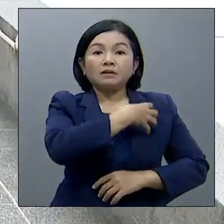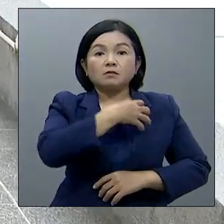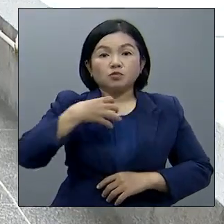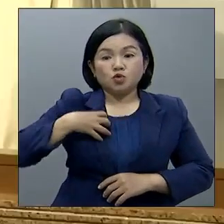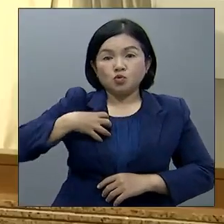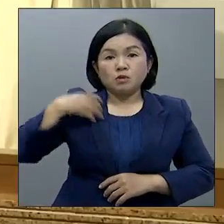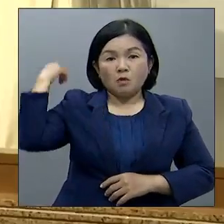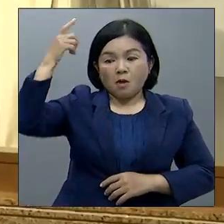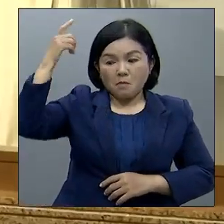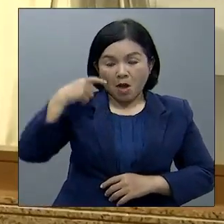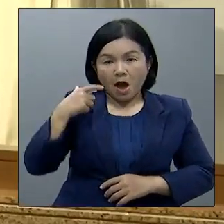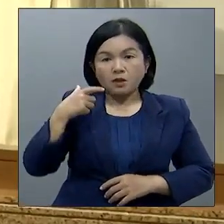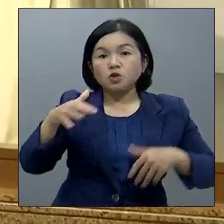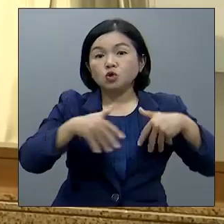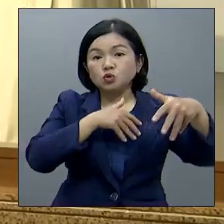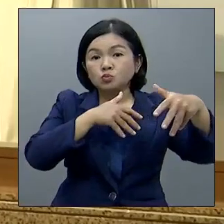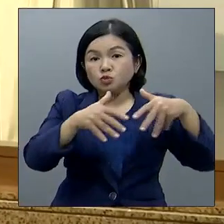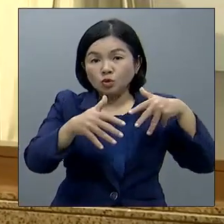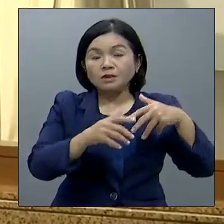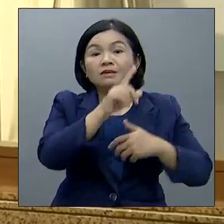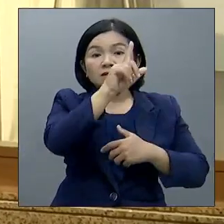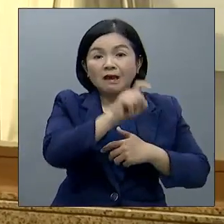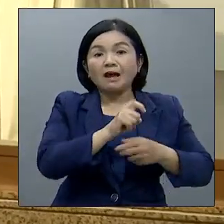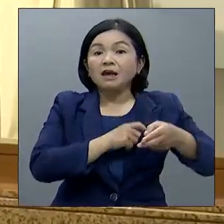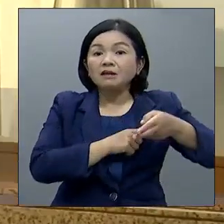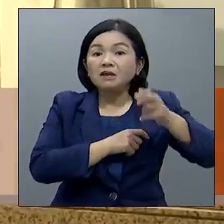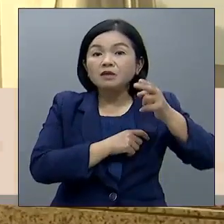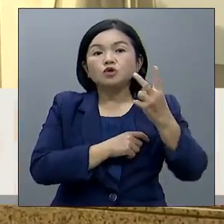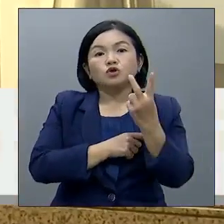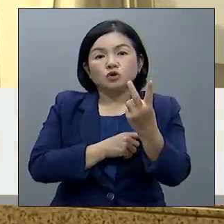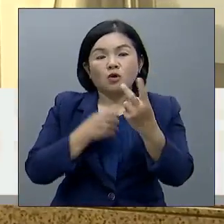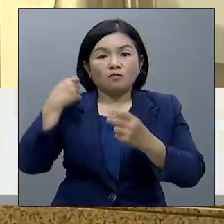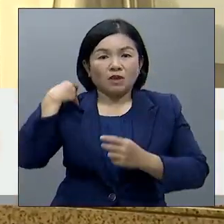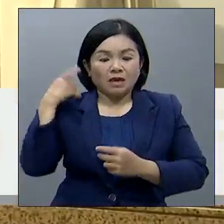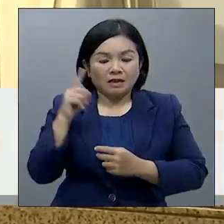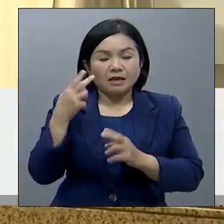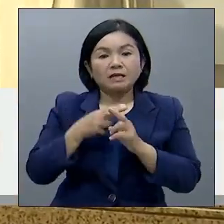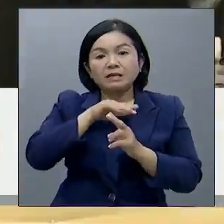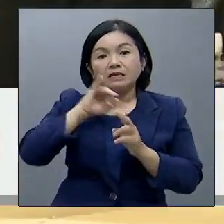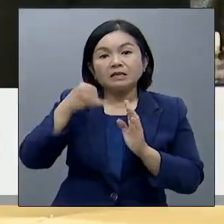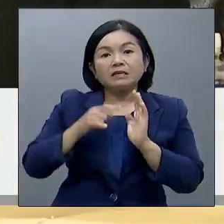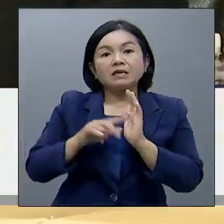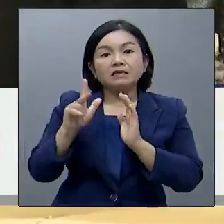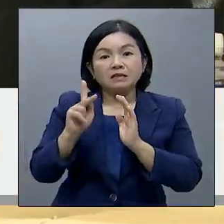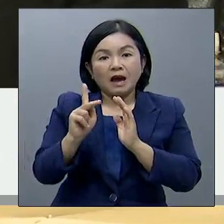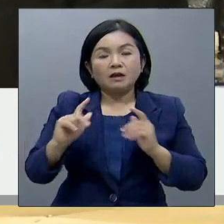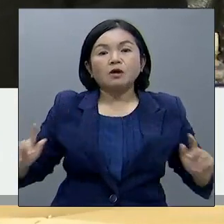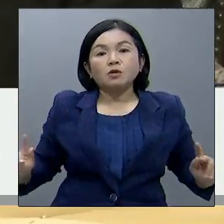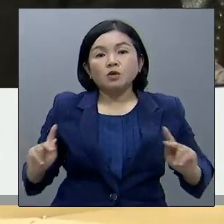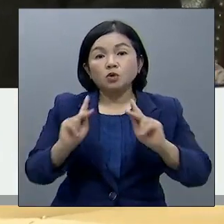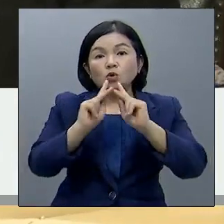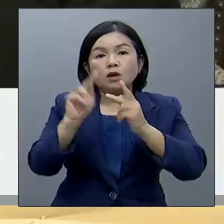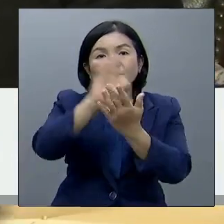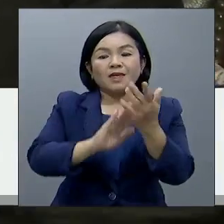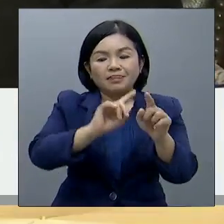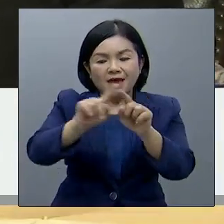ค่ะสำหรับการแถลงข่าวเมื่อช่วงเช้าที่ผ่านมาค่ะประกอบไปด้วยนายจักรพงษ์แสงมณีรัฐมนตรีช่วยว่าการกระทรวงการต่างประเทศ